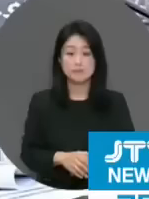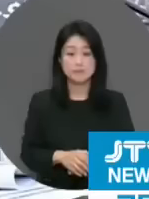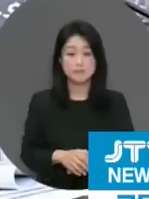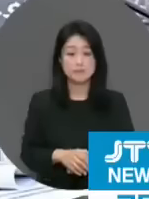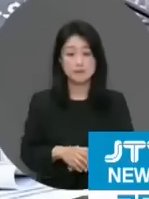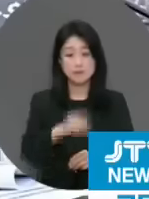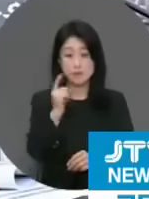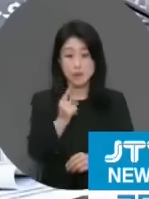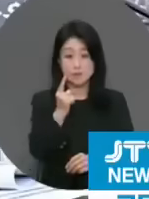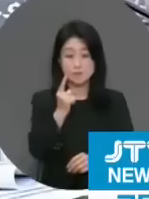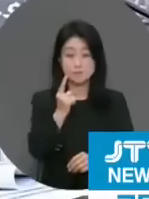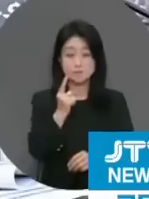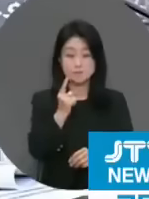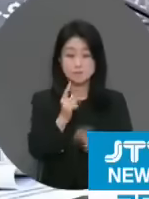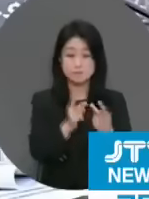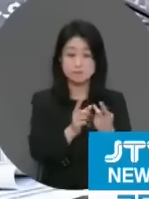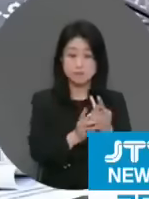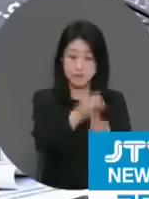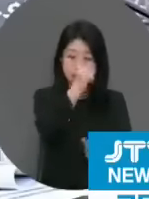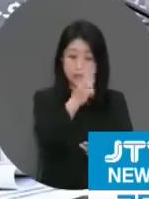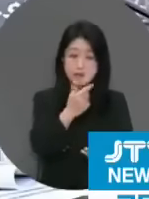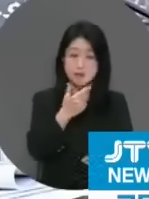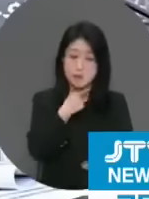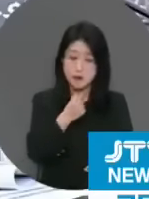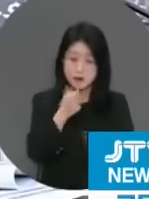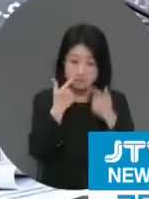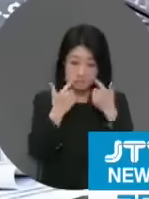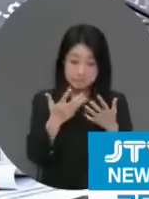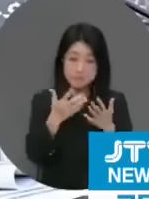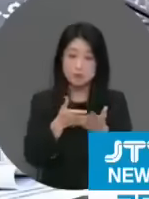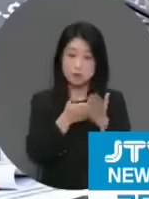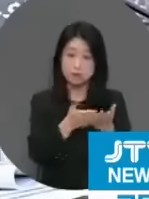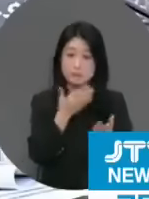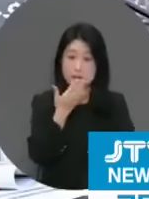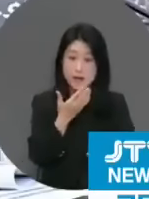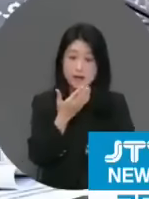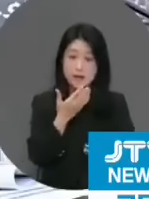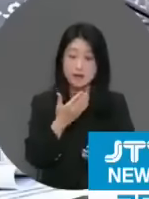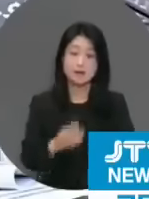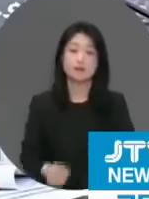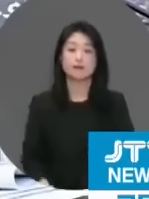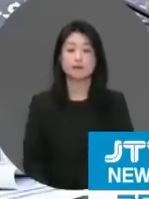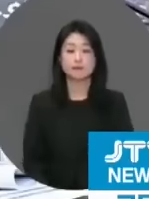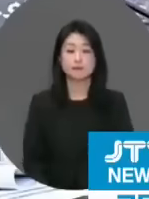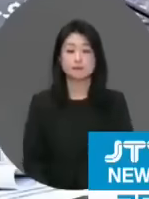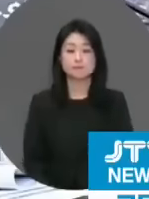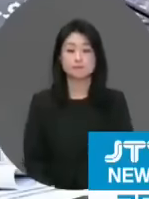수신료 그러면은 정상화 논의하겠습니까? 이사회에다 논의해달라고 요청하시겠습니까?